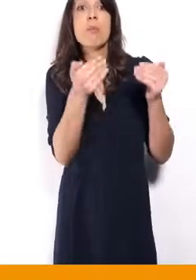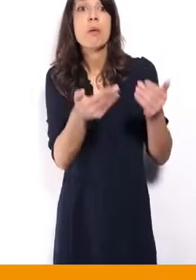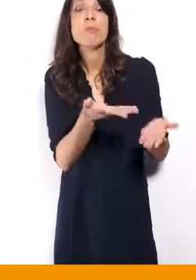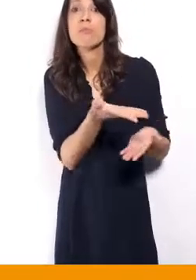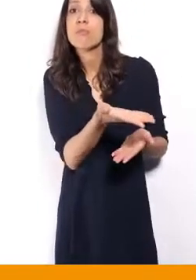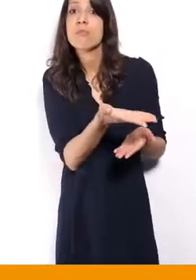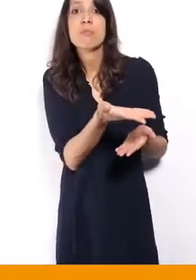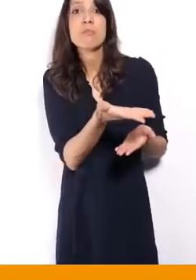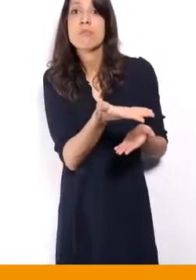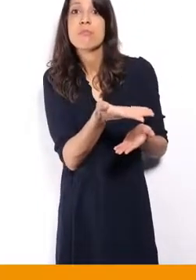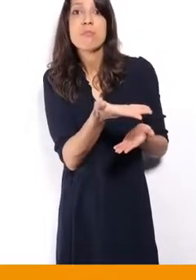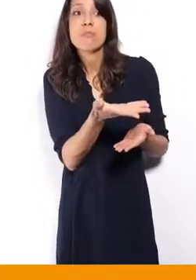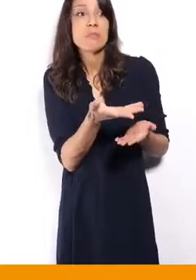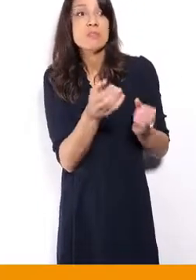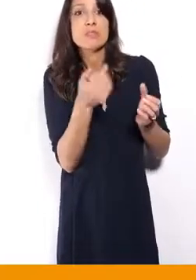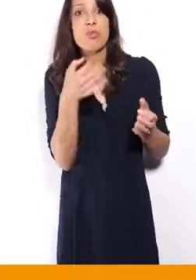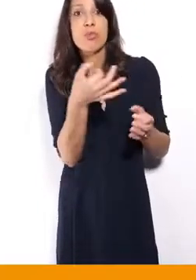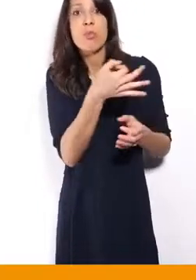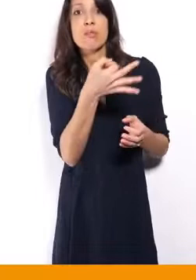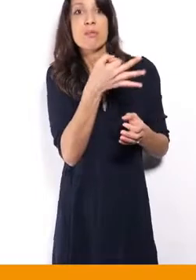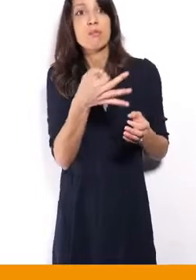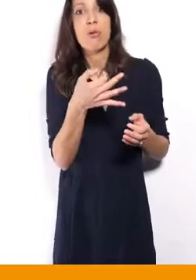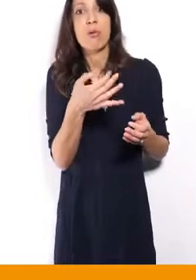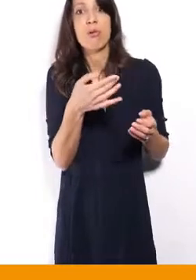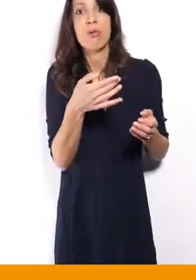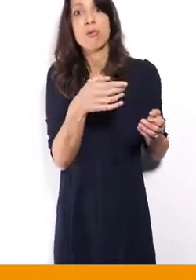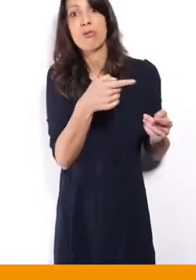des concitoyens soient les oubliés de la